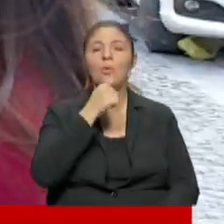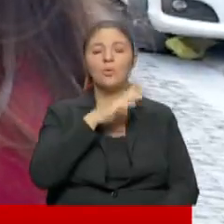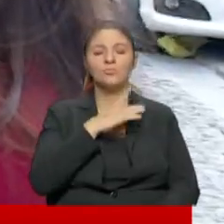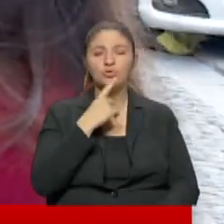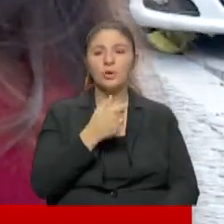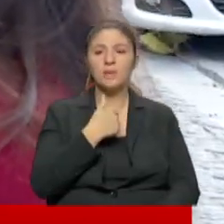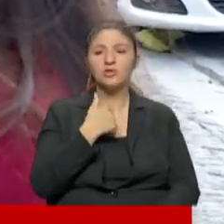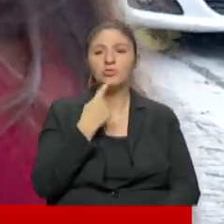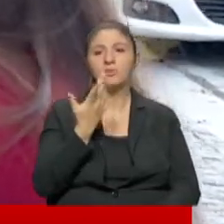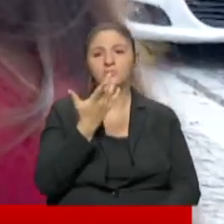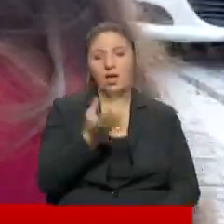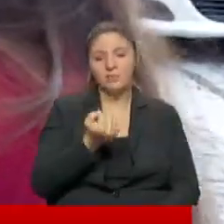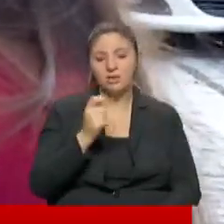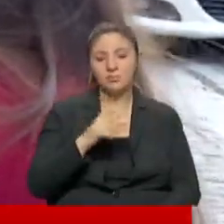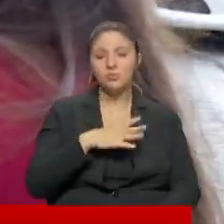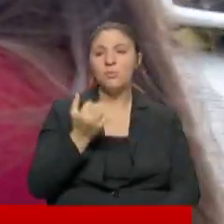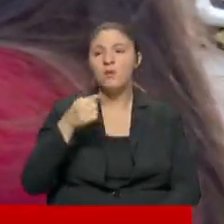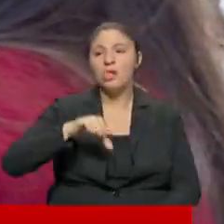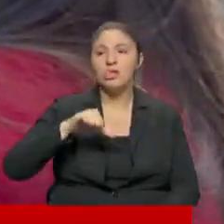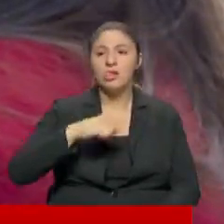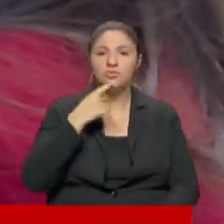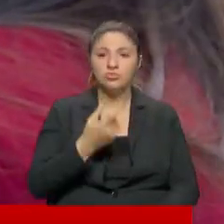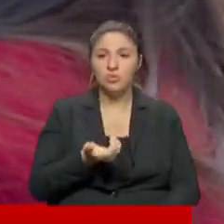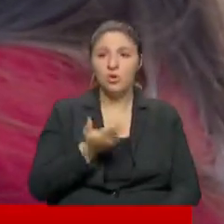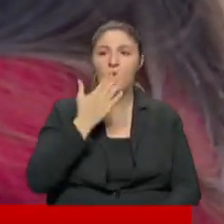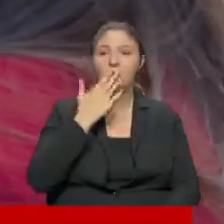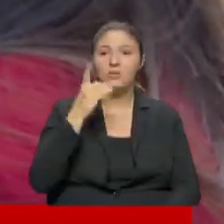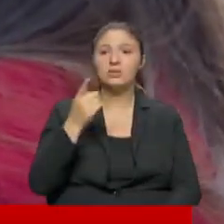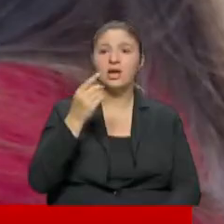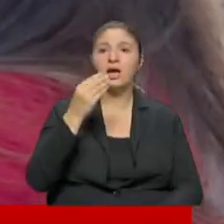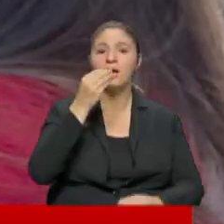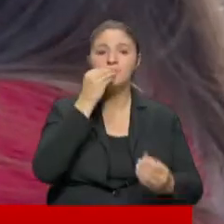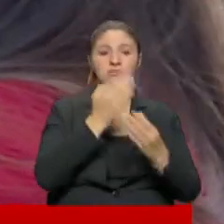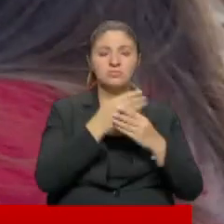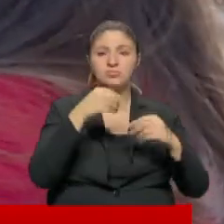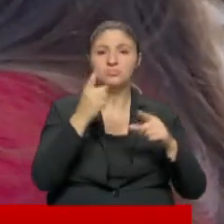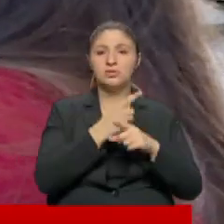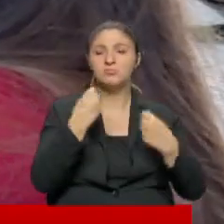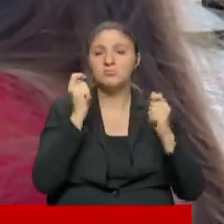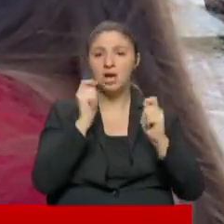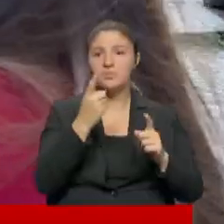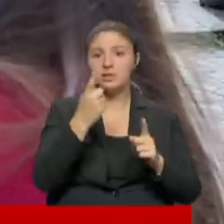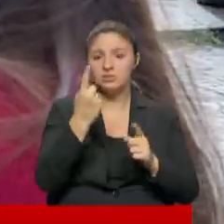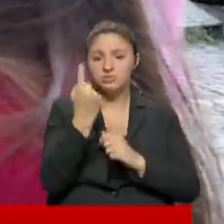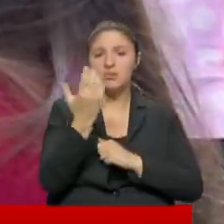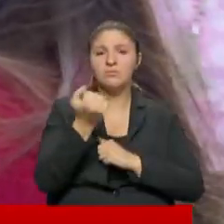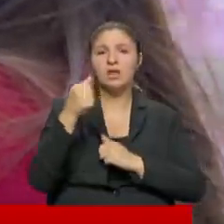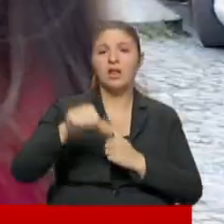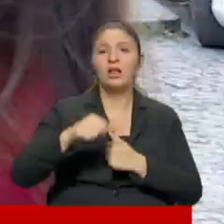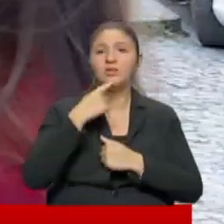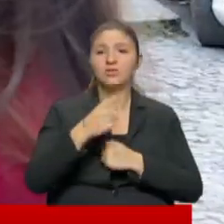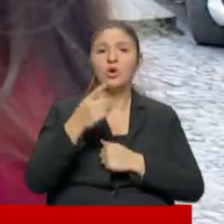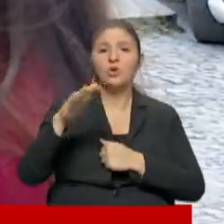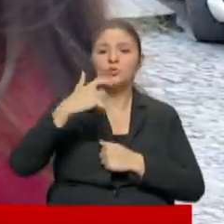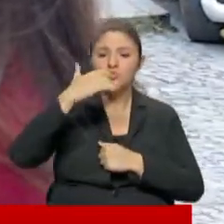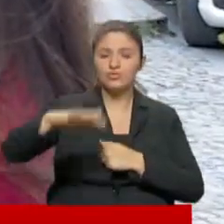ben diyor bir şey almak istiyorum alamıyorum diyor. Okulda diyor kantinler çok pahalı diyor. Bir öğün bile bir şey alamıyorum diyor.